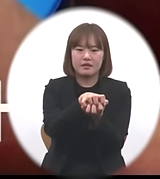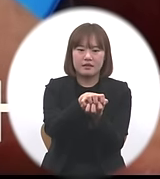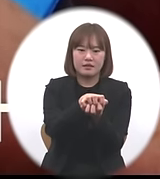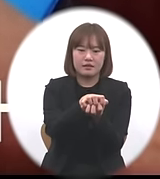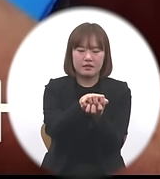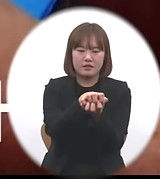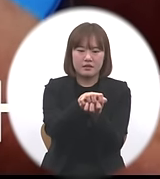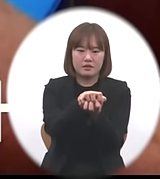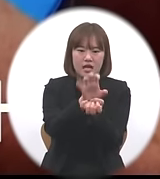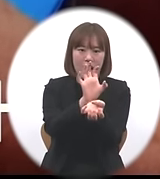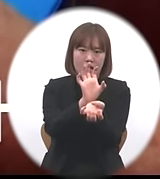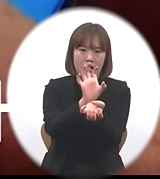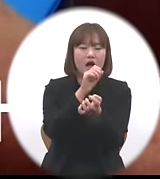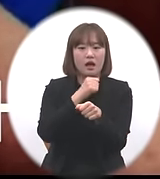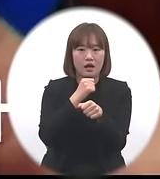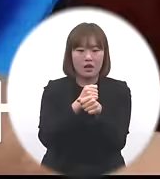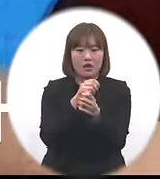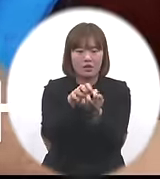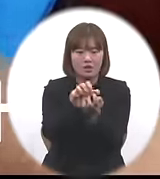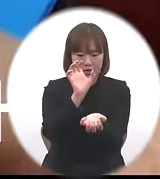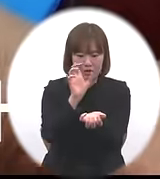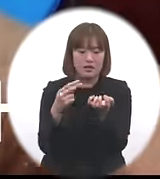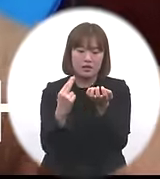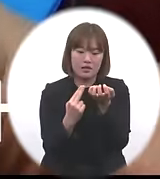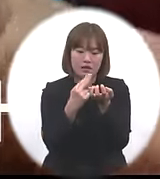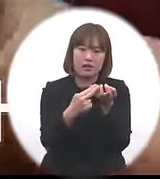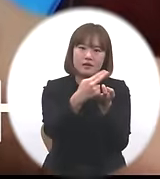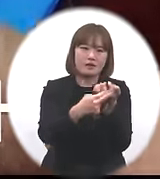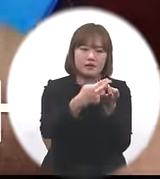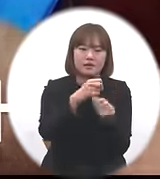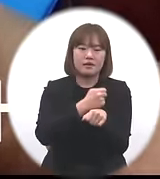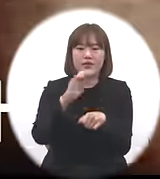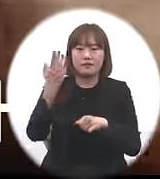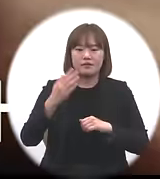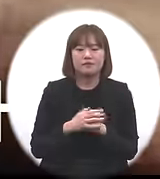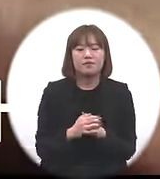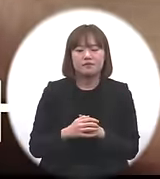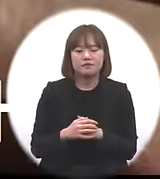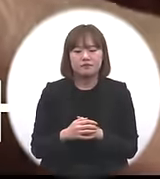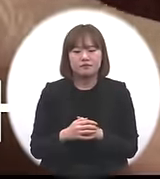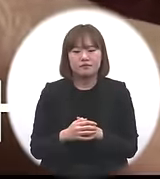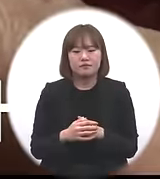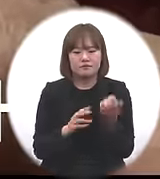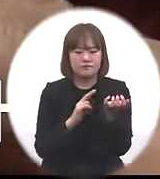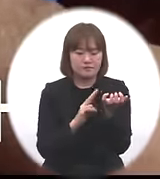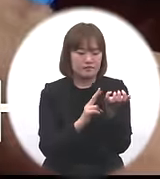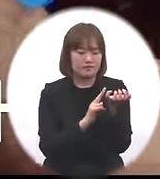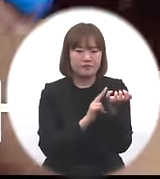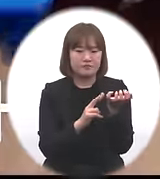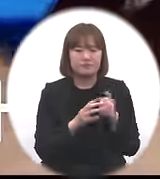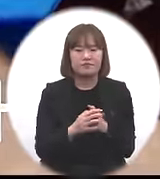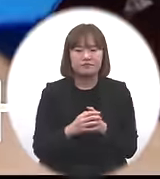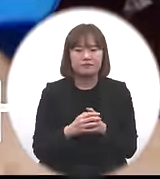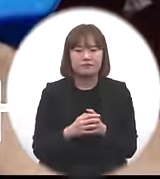문질르시면 하나도 안 닦입니다. 입을 크게 벌리셔야 돼요. 입을 벌리고 침을 질질 흘려가면서 이를 닦으시는 게 맞습니다. 입을 크게